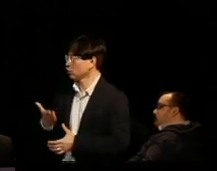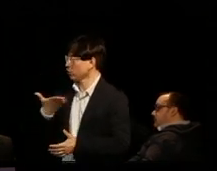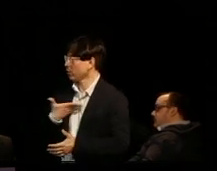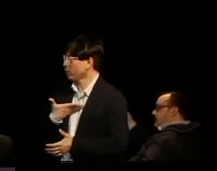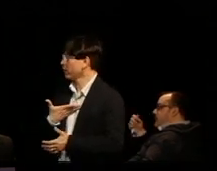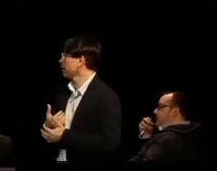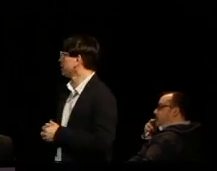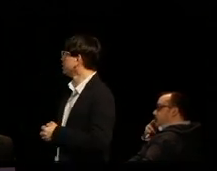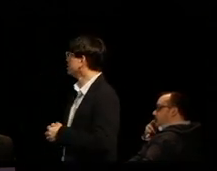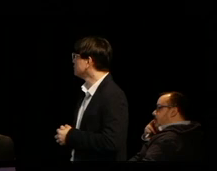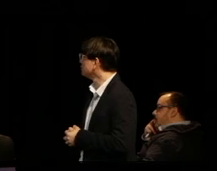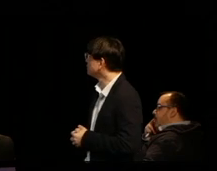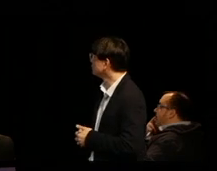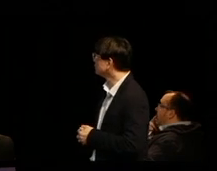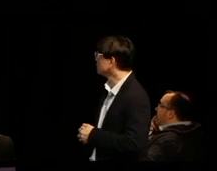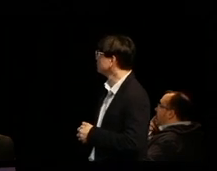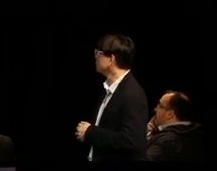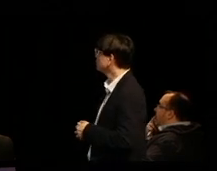Allora nella